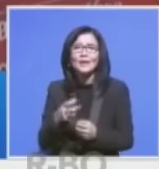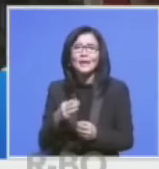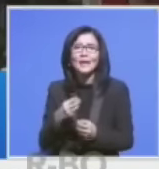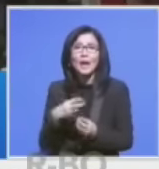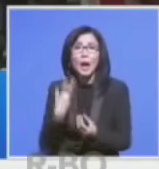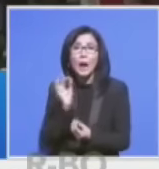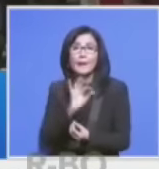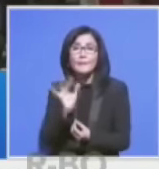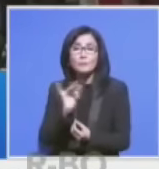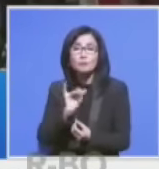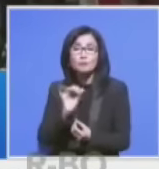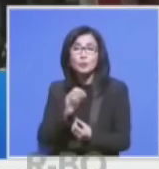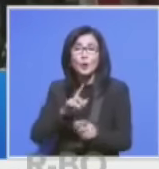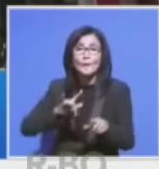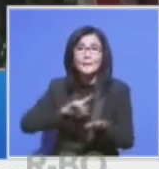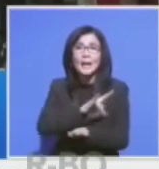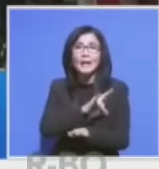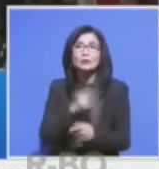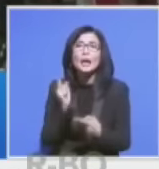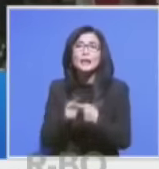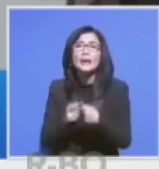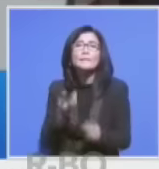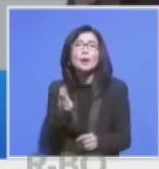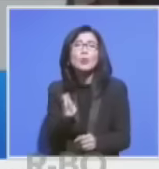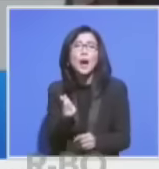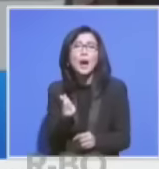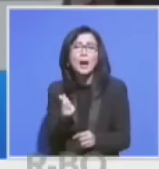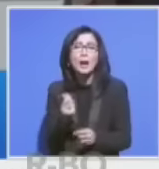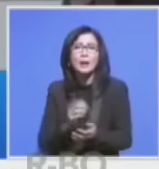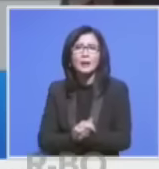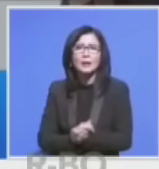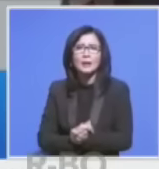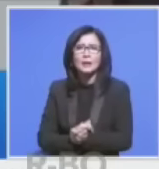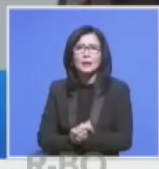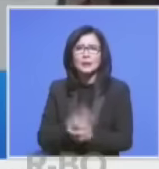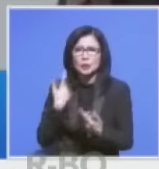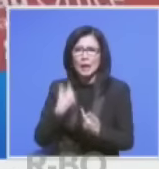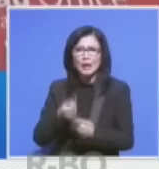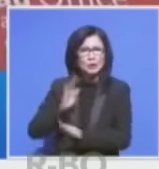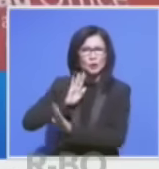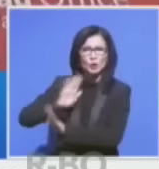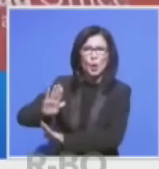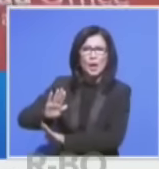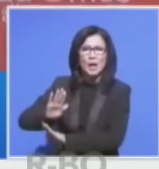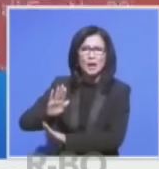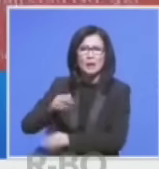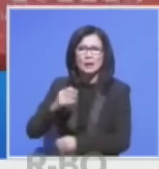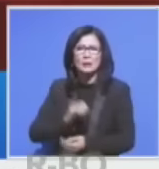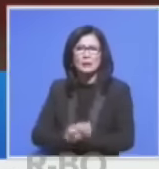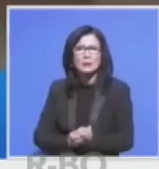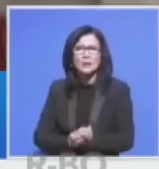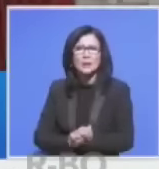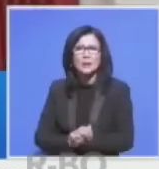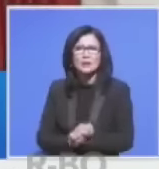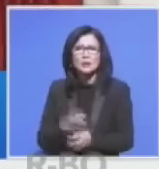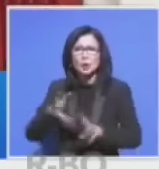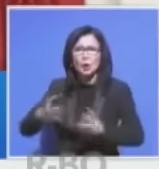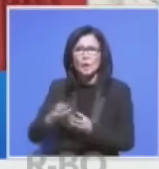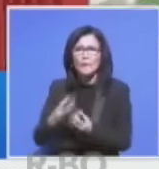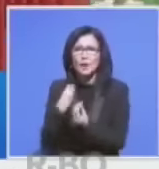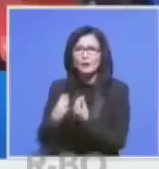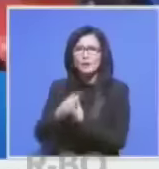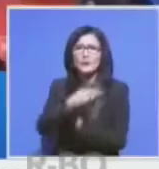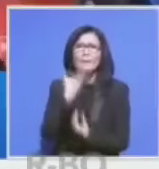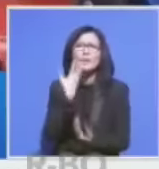uang dan juga menggaet beberapa orang jemaah lagi. Hanya saja, maklumat ini ditolak. Jemaah pun meminta travel